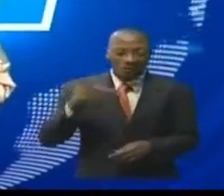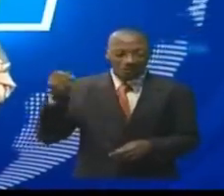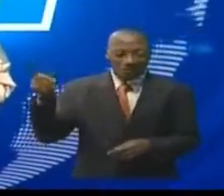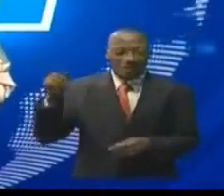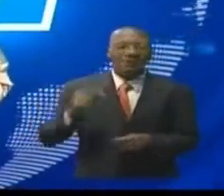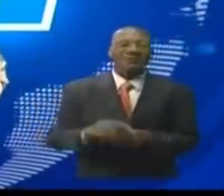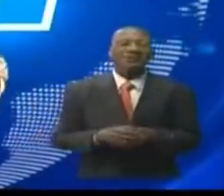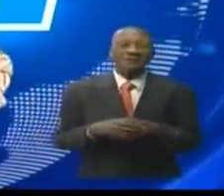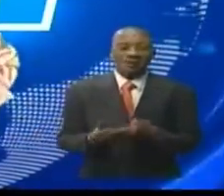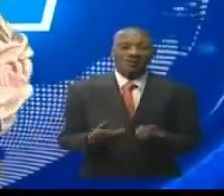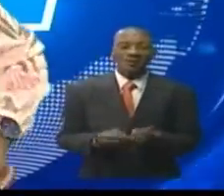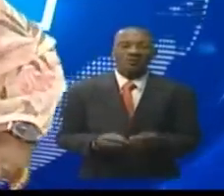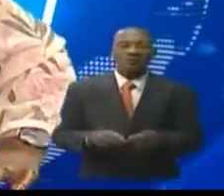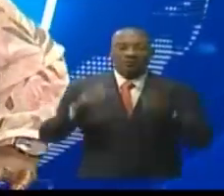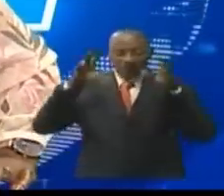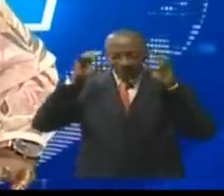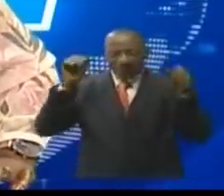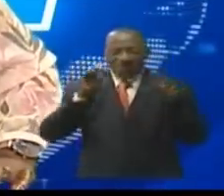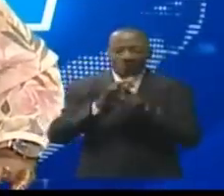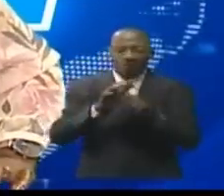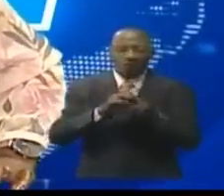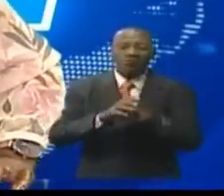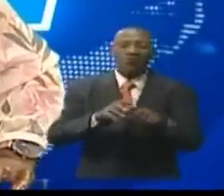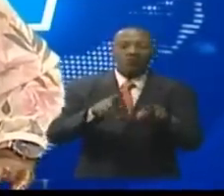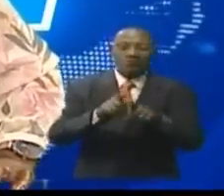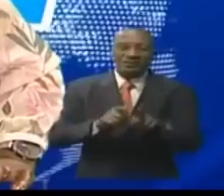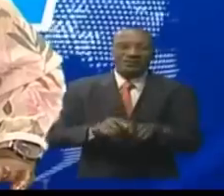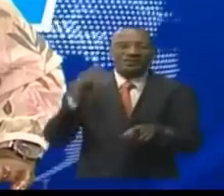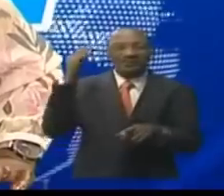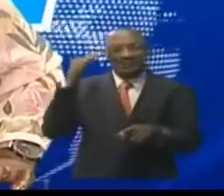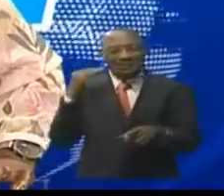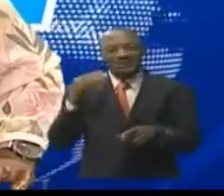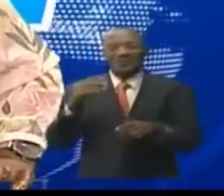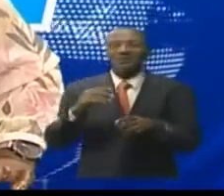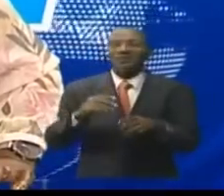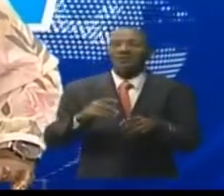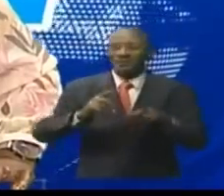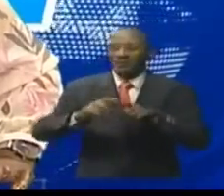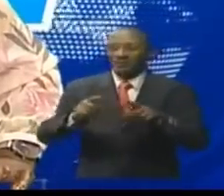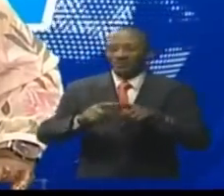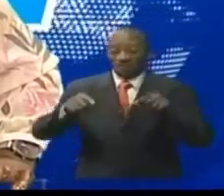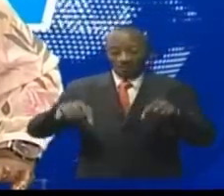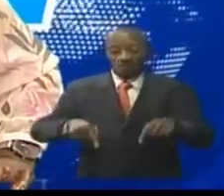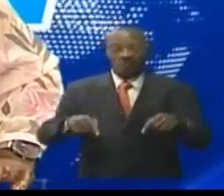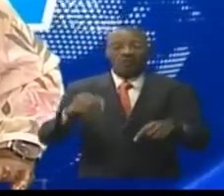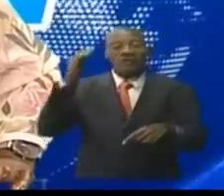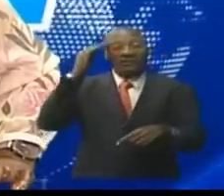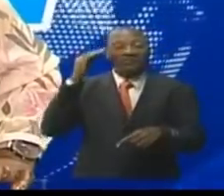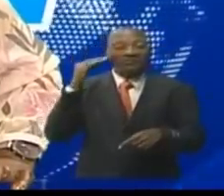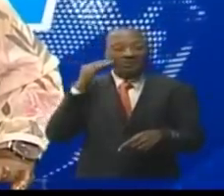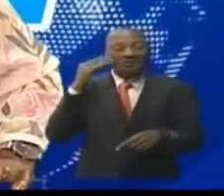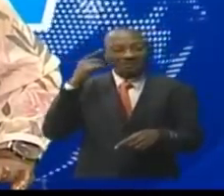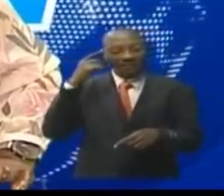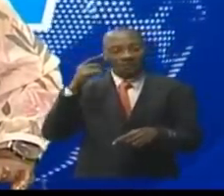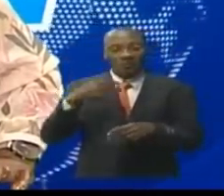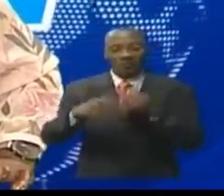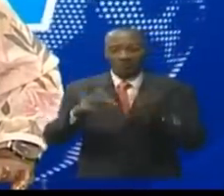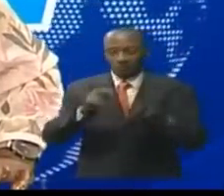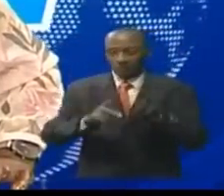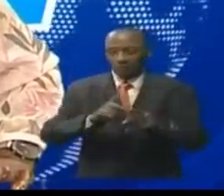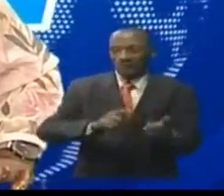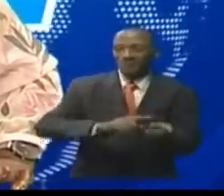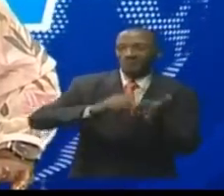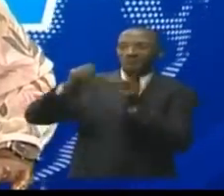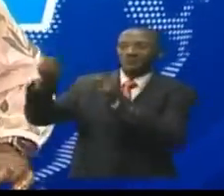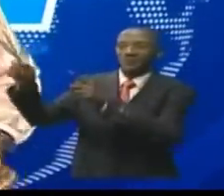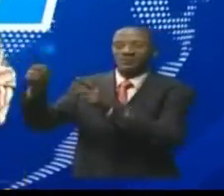chefs d'État et des gouvernements. C'est le vice-premier ministre, ministre de la fonction publique, Jean-Pierre Liaou, qui a conduit la